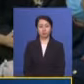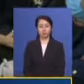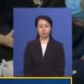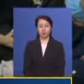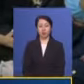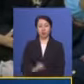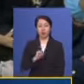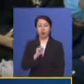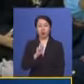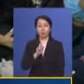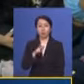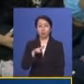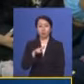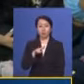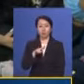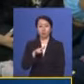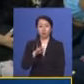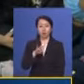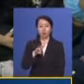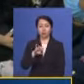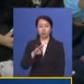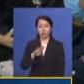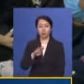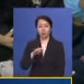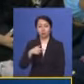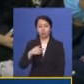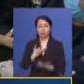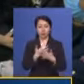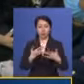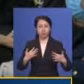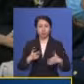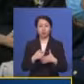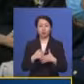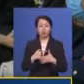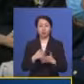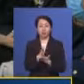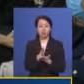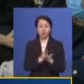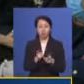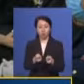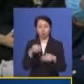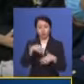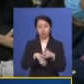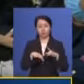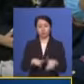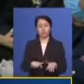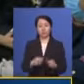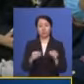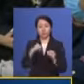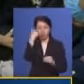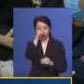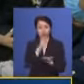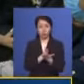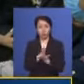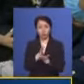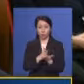Акбай Умаров, Николай Пилипич, Владимир Кривушин, Ерболат Абдыкасымов – ветераны органов внутренних дел. За плечами десятки лет